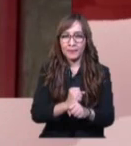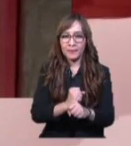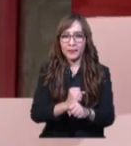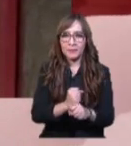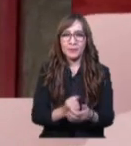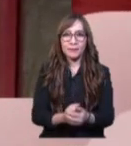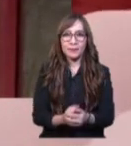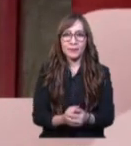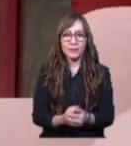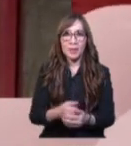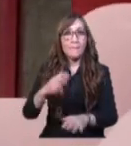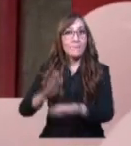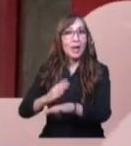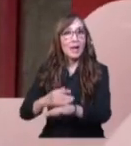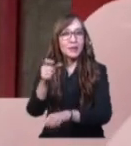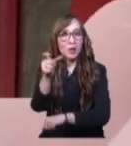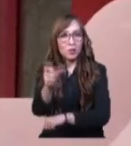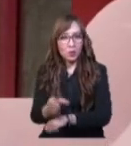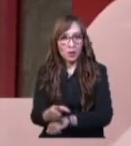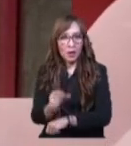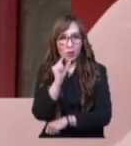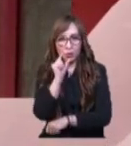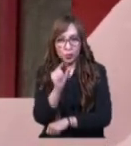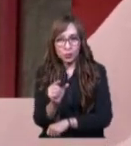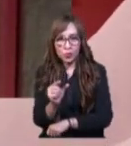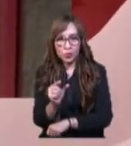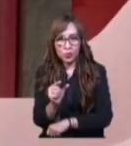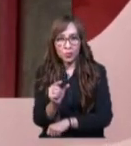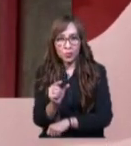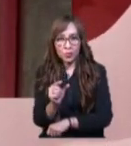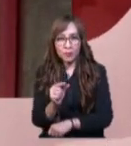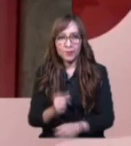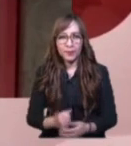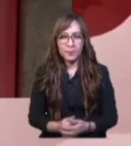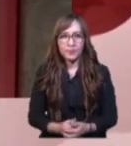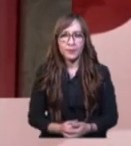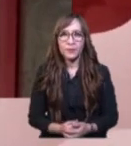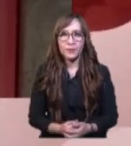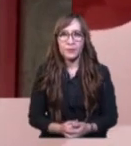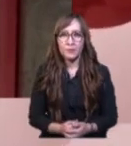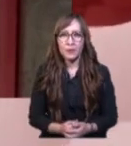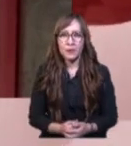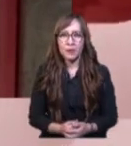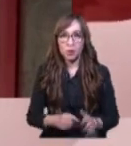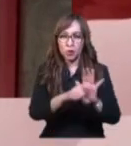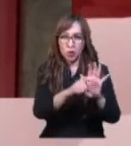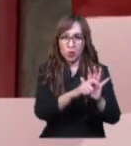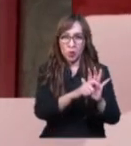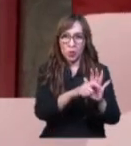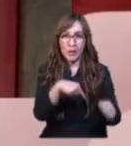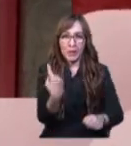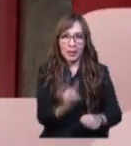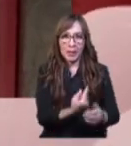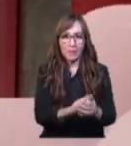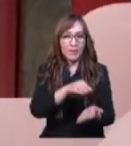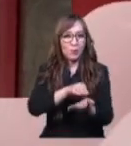yang sifatnya mengajak orang untuk merecall kenikmatan yang ada di toko. Jadi misalnya kami memposting pojokan